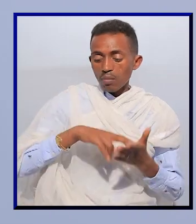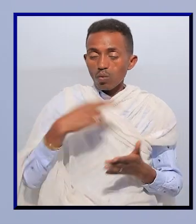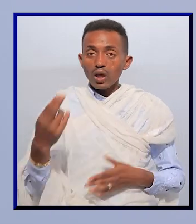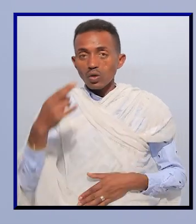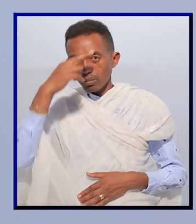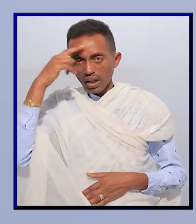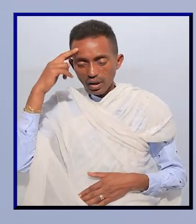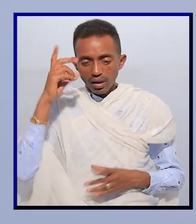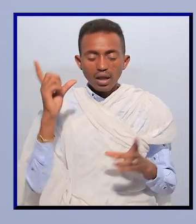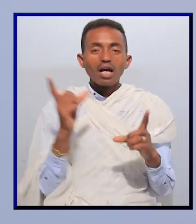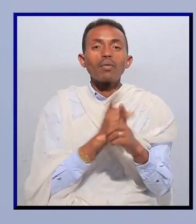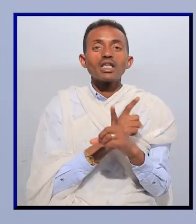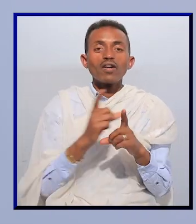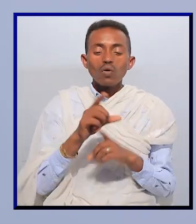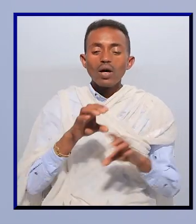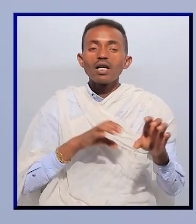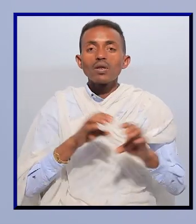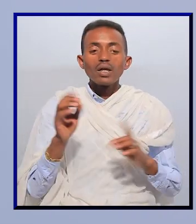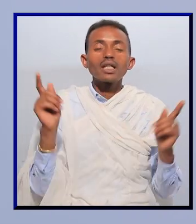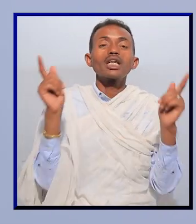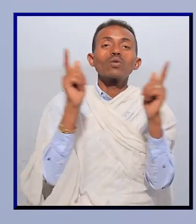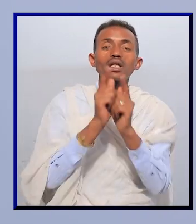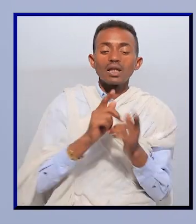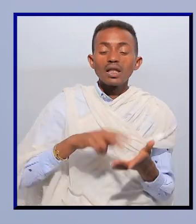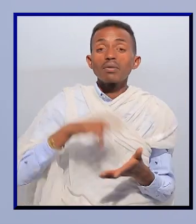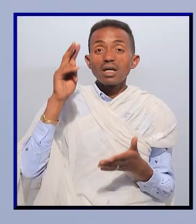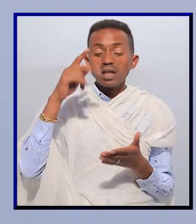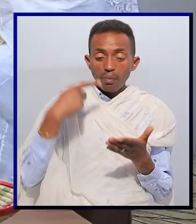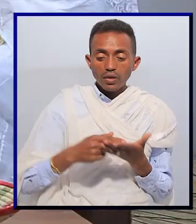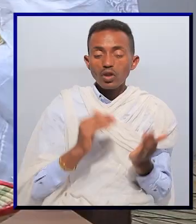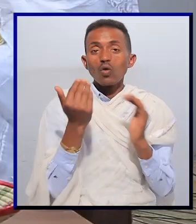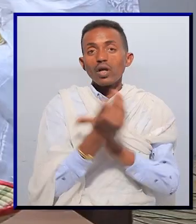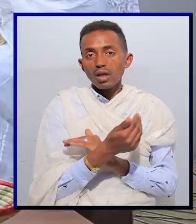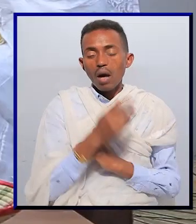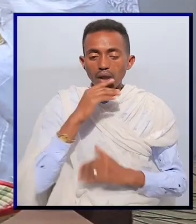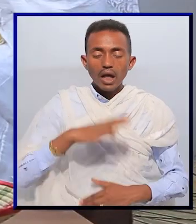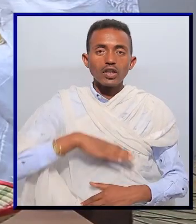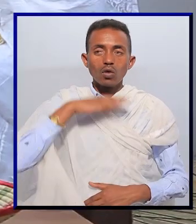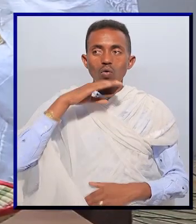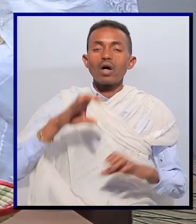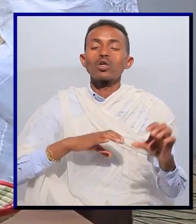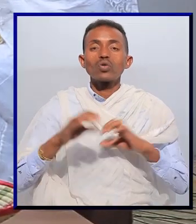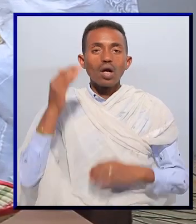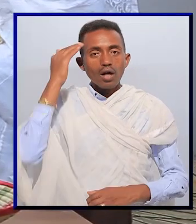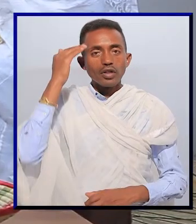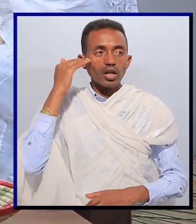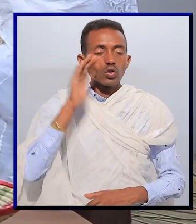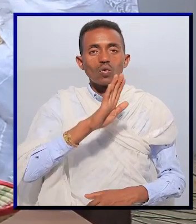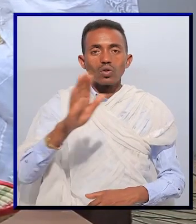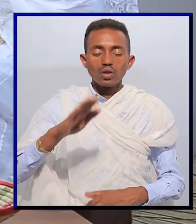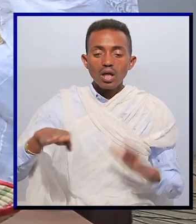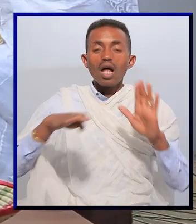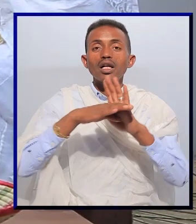ከሚደረገው ግንኙነት ይልቅ በዚህኛው እንዲረኩ አድርጓቸዋል ህሊናቸውን ማለት ነው። ያልተገደበ ፍላጎታቸው እዛ ውስጥ